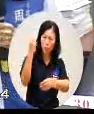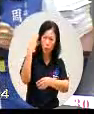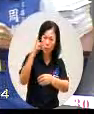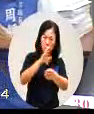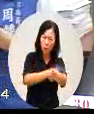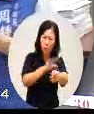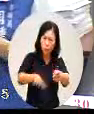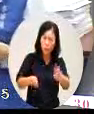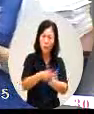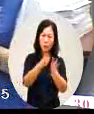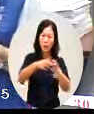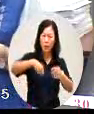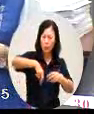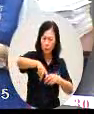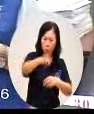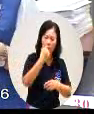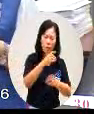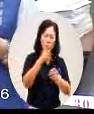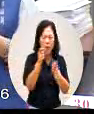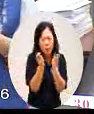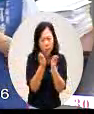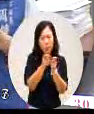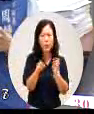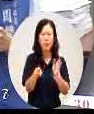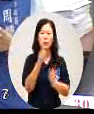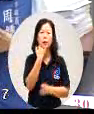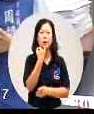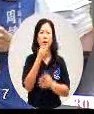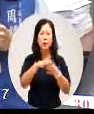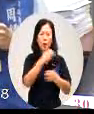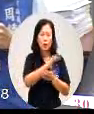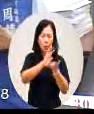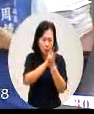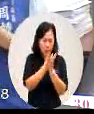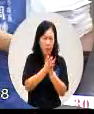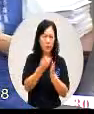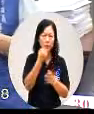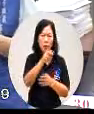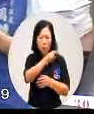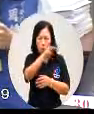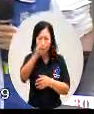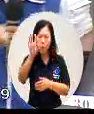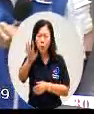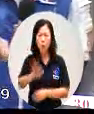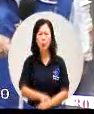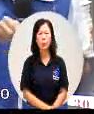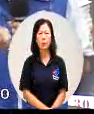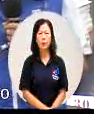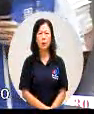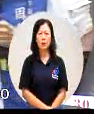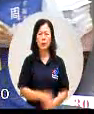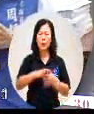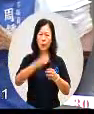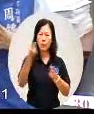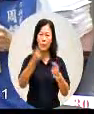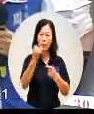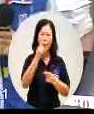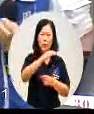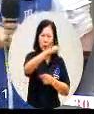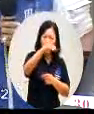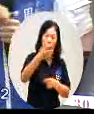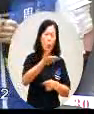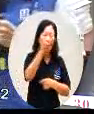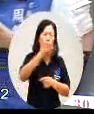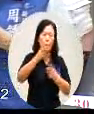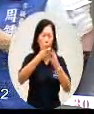过半屏山嘛，免到一公里几百公尺啊，哪有法度给用一个给他看过我们是要半屏山的旅客